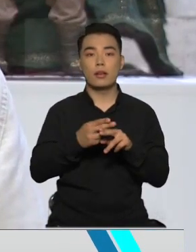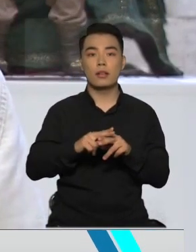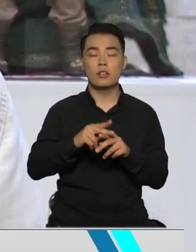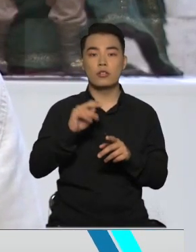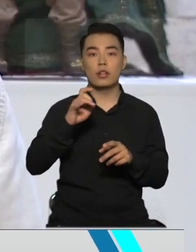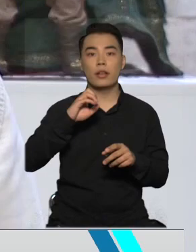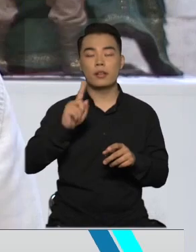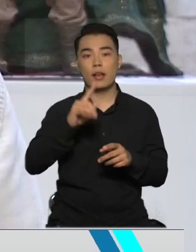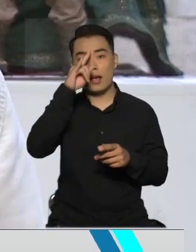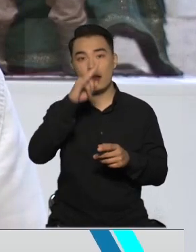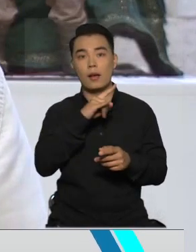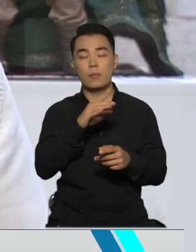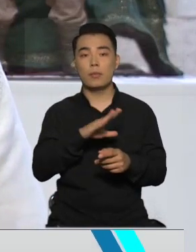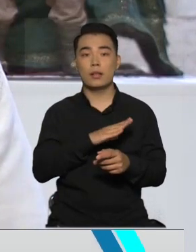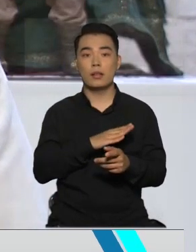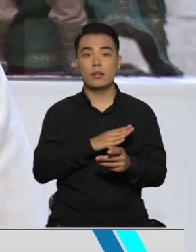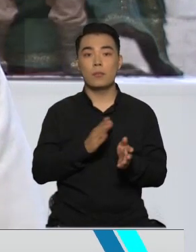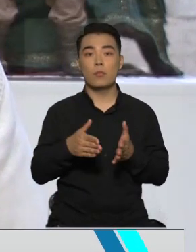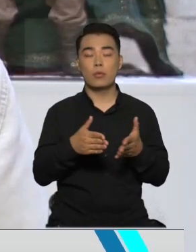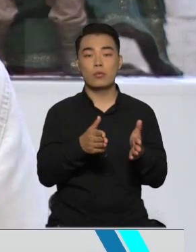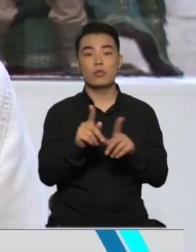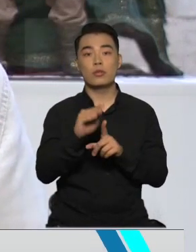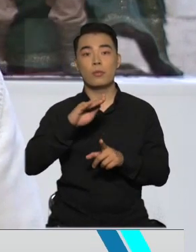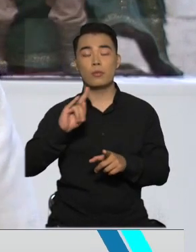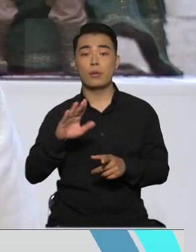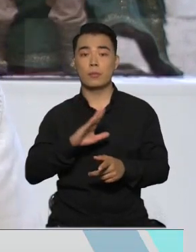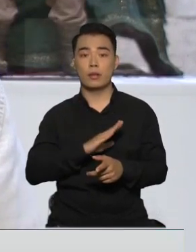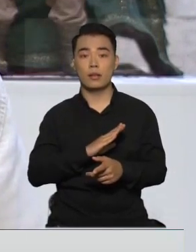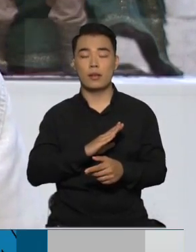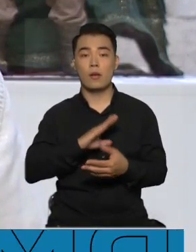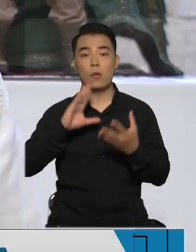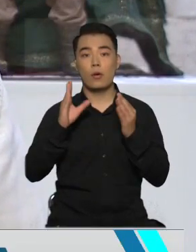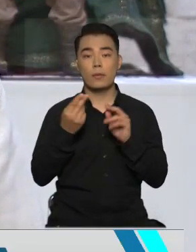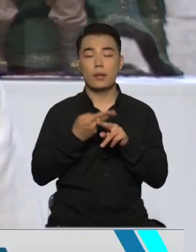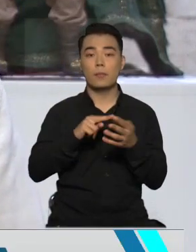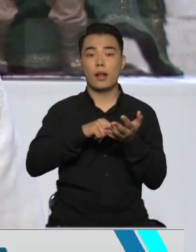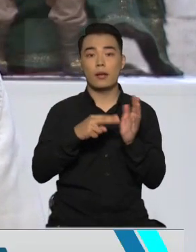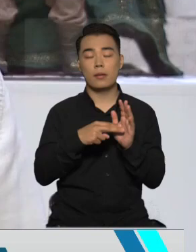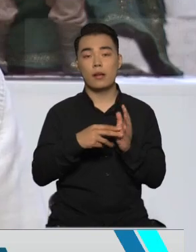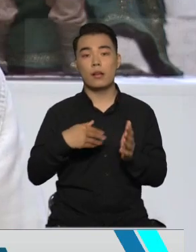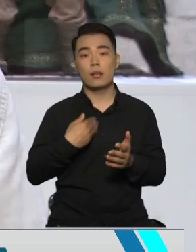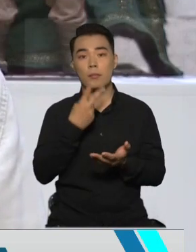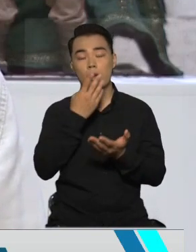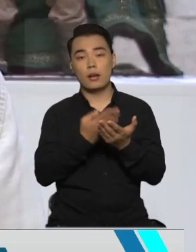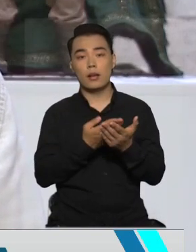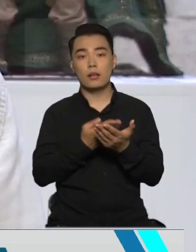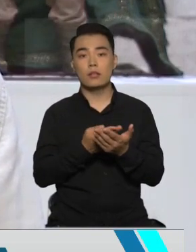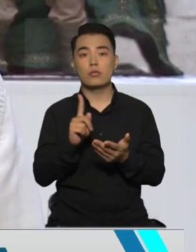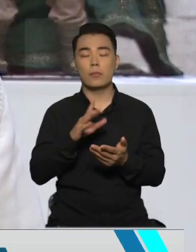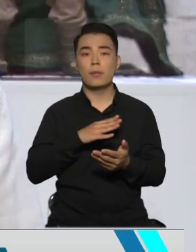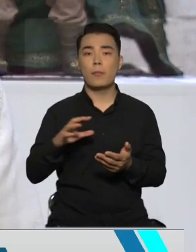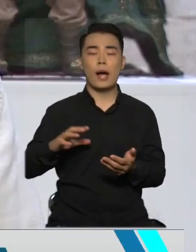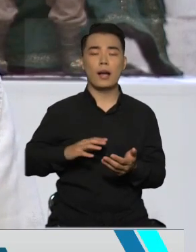Казахстан проходил золотой век. Шелковый путь, и мы в этом проекте хотели показать, насколько